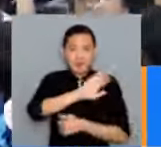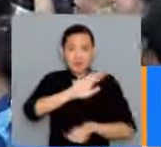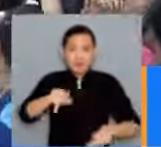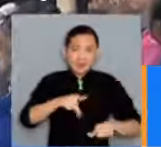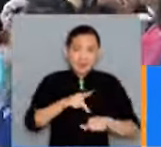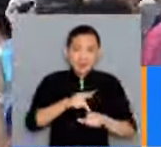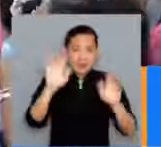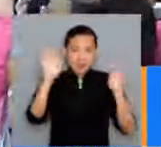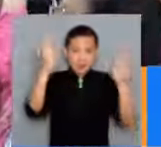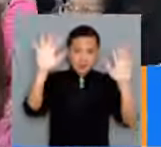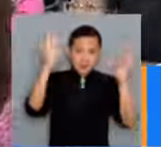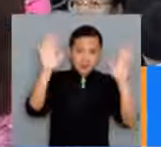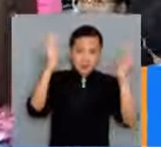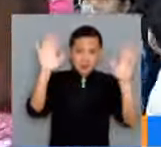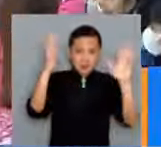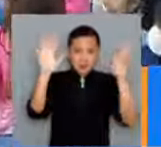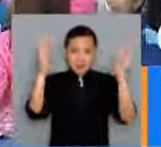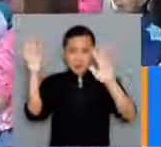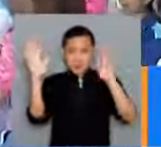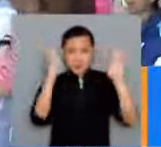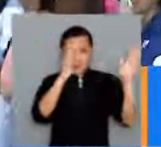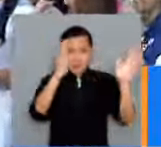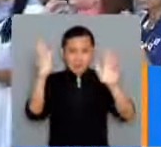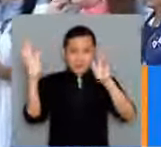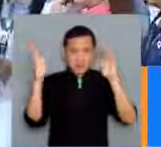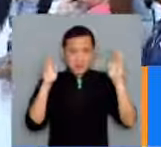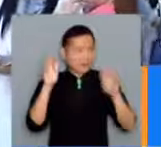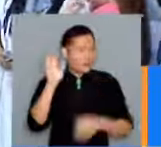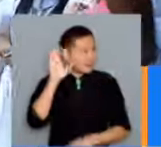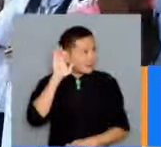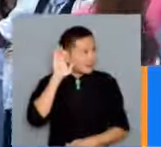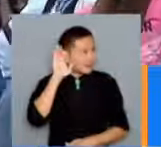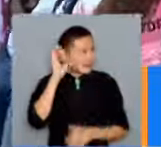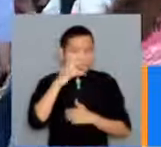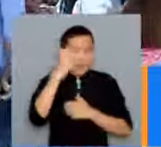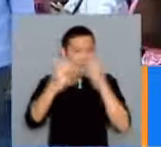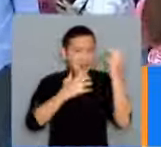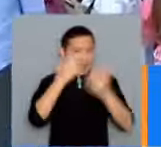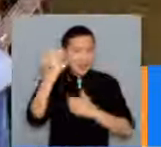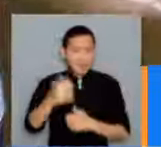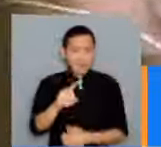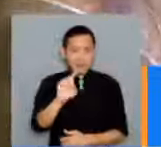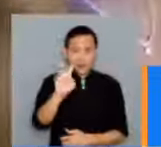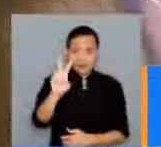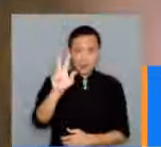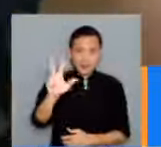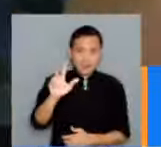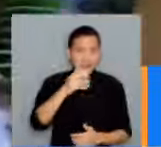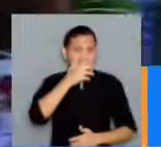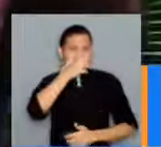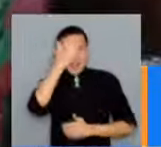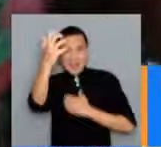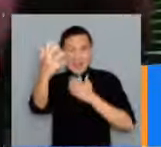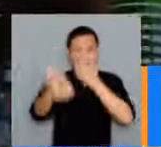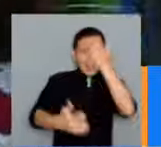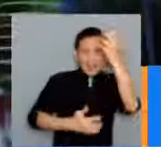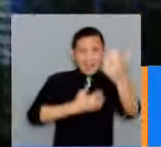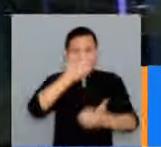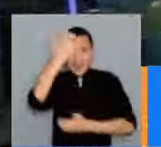Philippines! Marinig ko rin ang sigaw! 1, 2, 3! Wow, grabe naman yun! Nako!